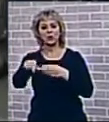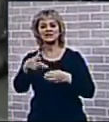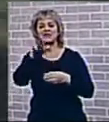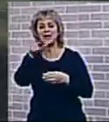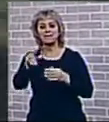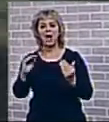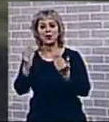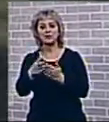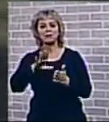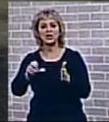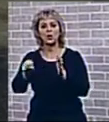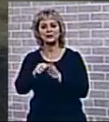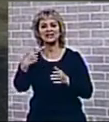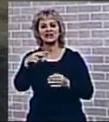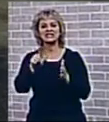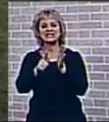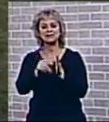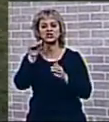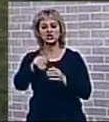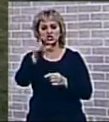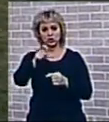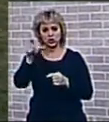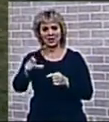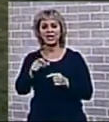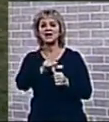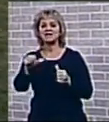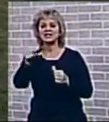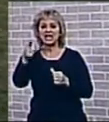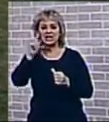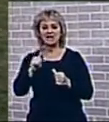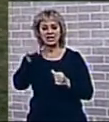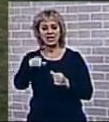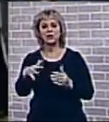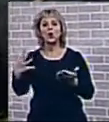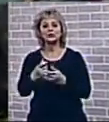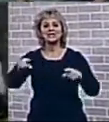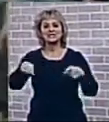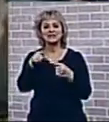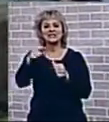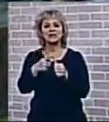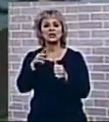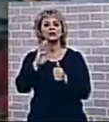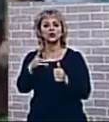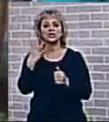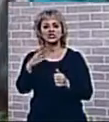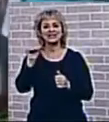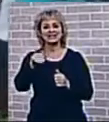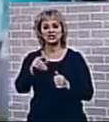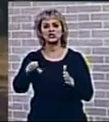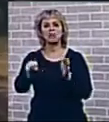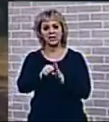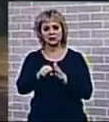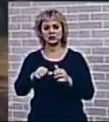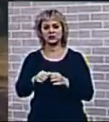оккупации здесь было убито около 27 тысяч человек, в основном евреев. Удалось восстановить имена лишь 4 тысяч